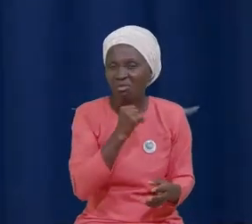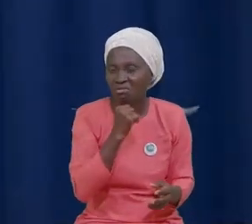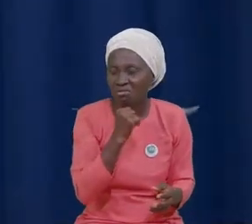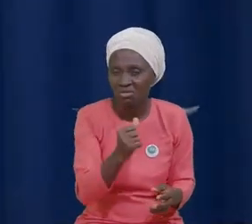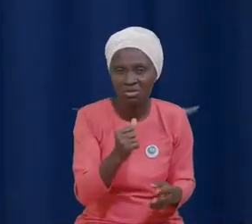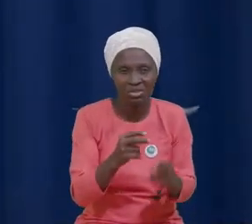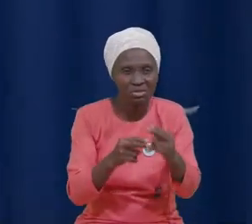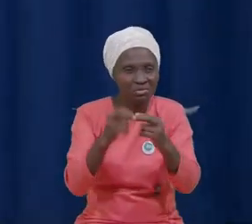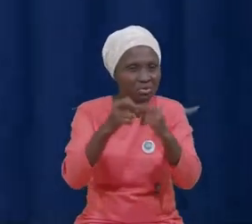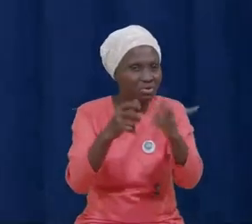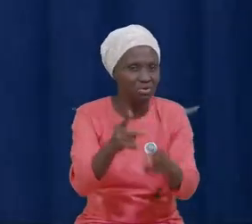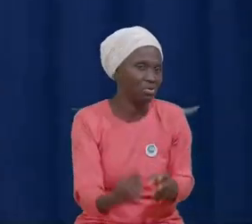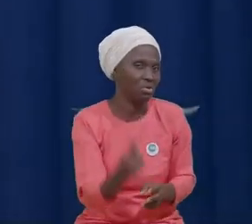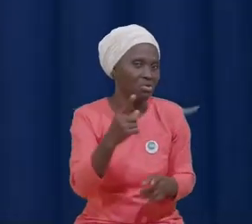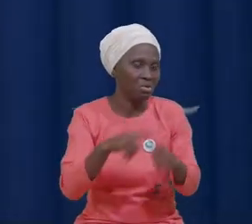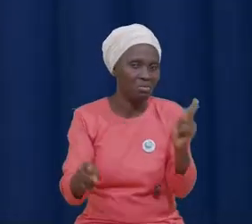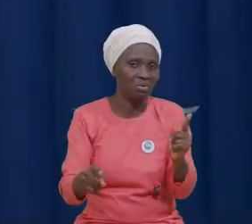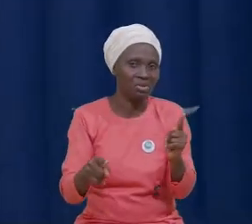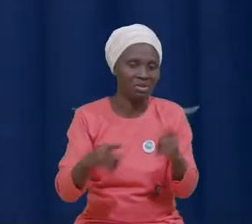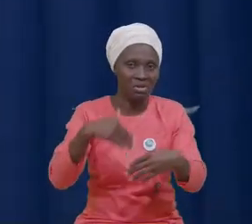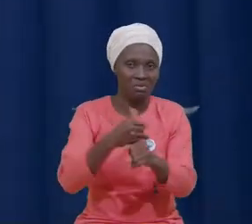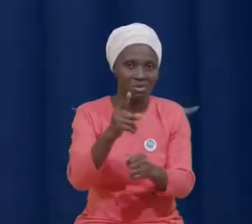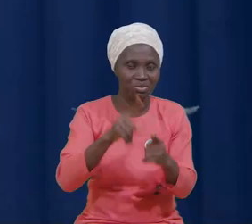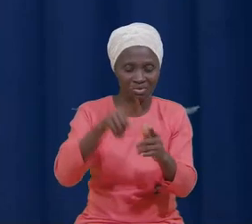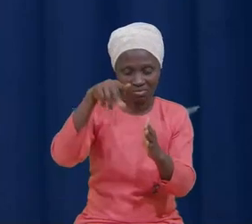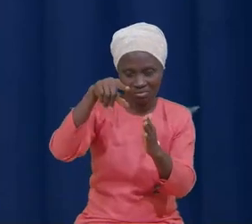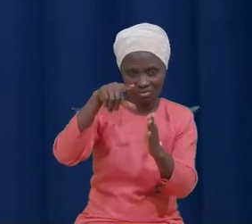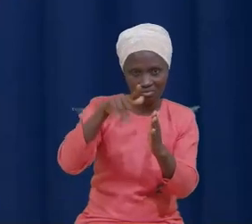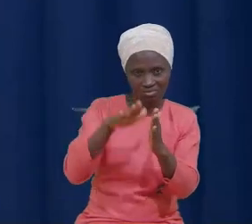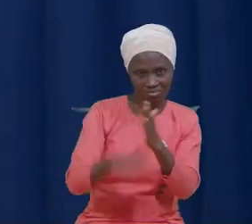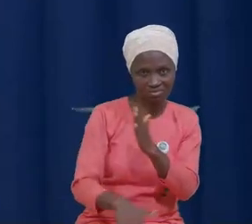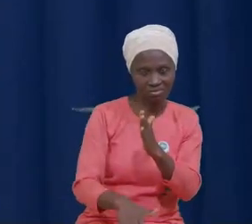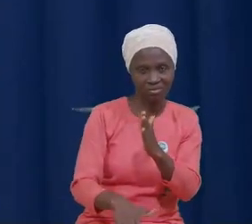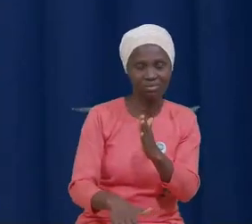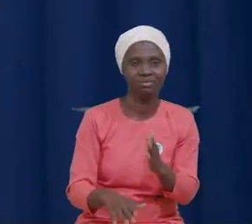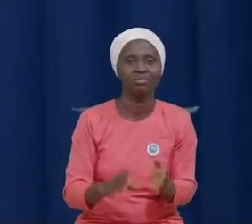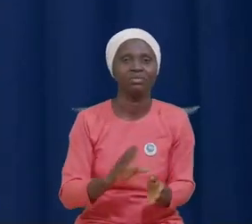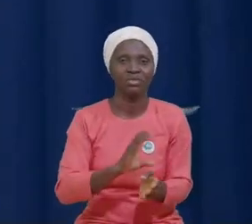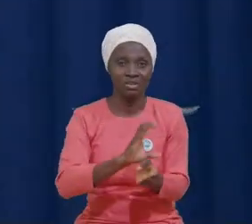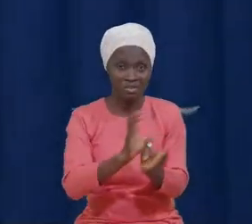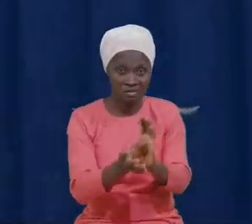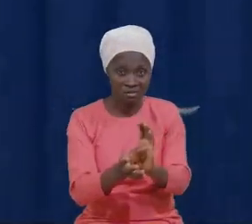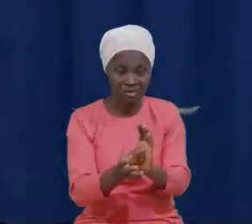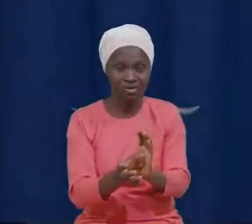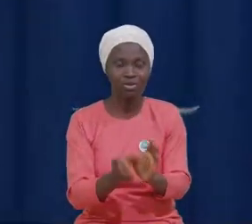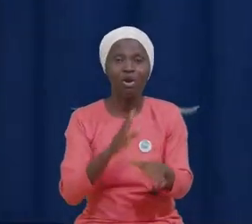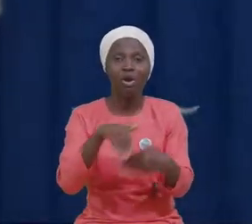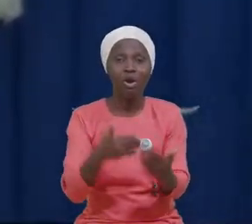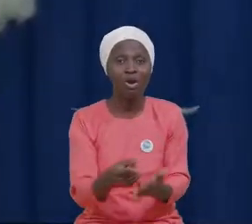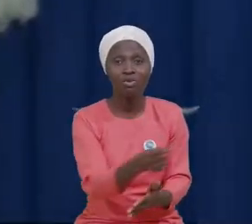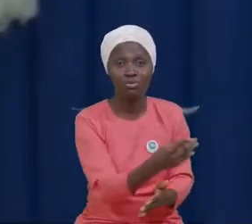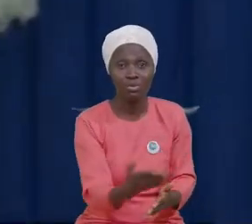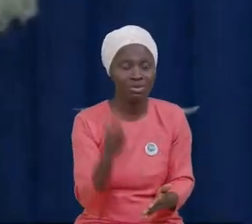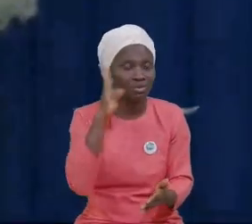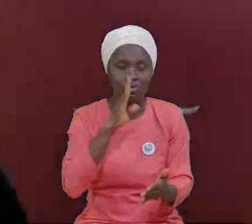bâtis pas, ça vous déchire. La conversion, toutes ces choses sont ôtées aujourd'hui